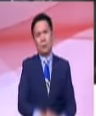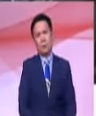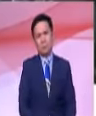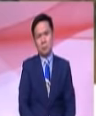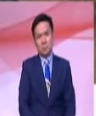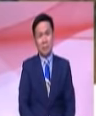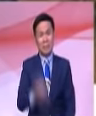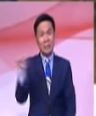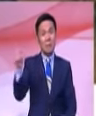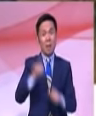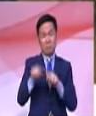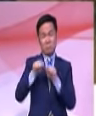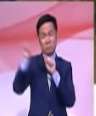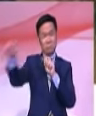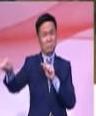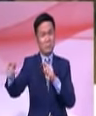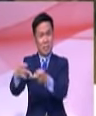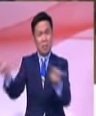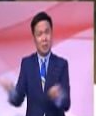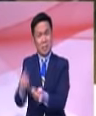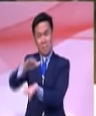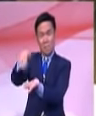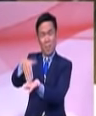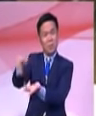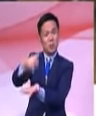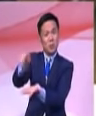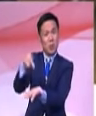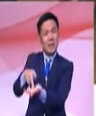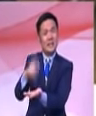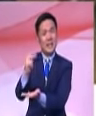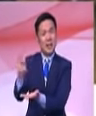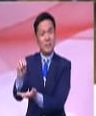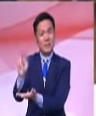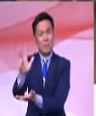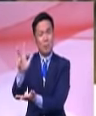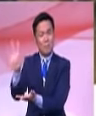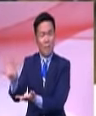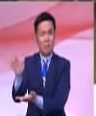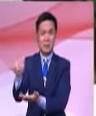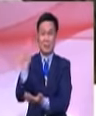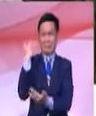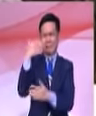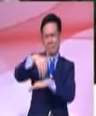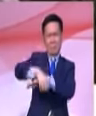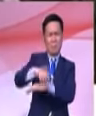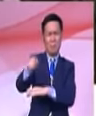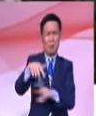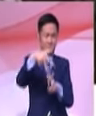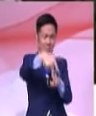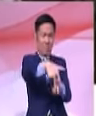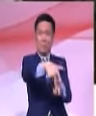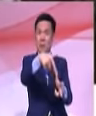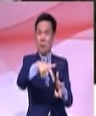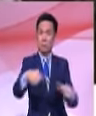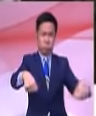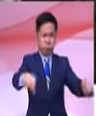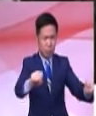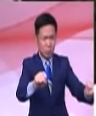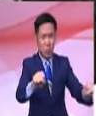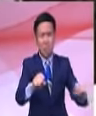Kejadian berlaku di kilometer 330.4 kira-kira pukul 9.30 malam. Ketika itu, mangsa maut Muhammad Amirul